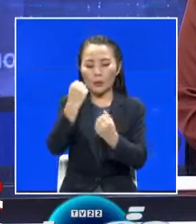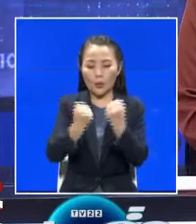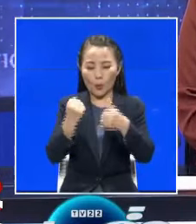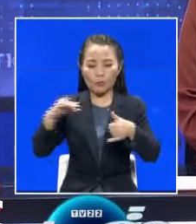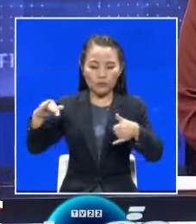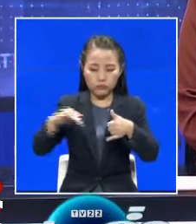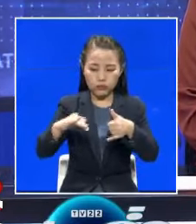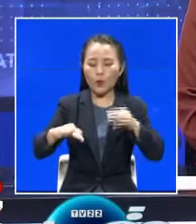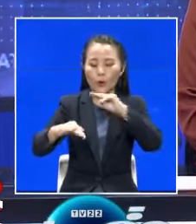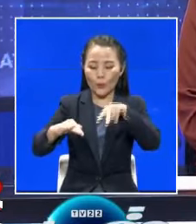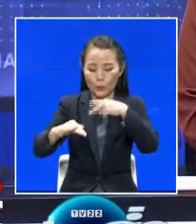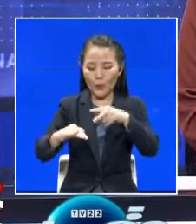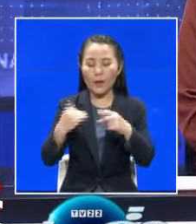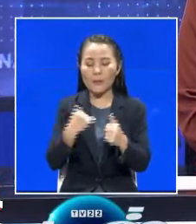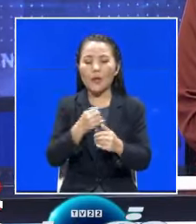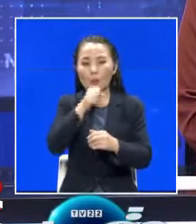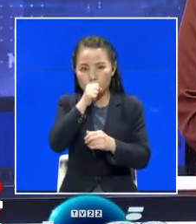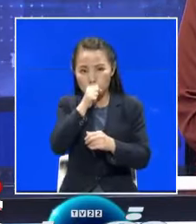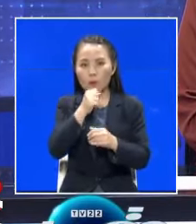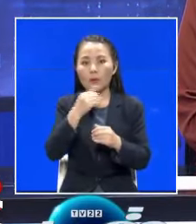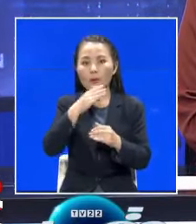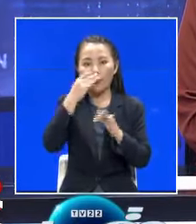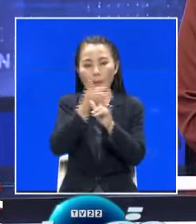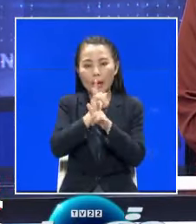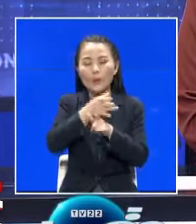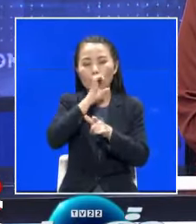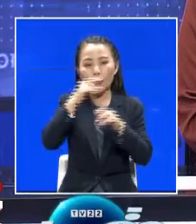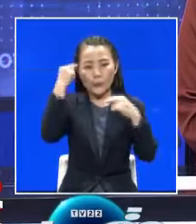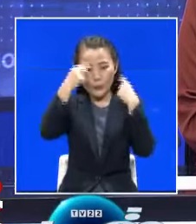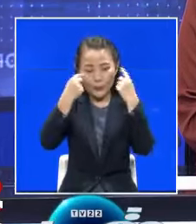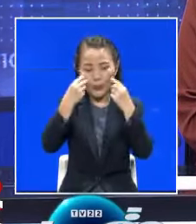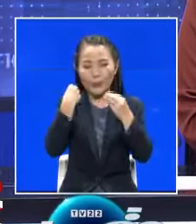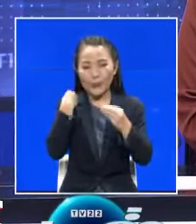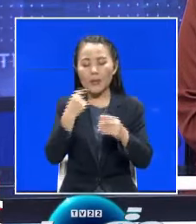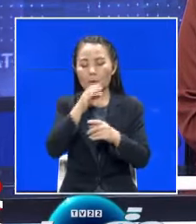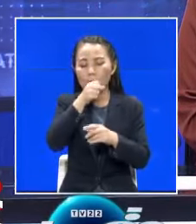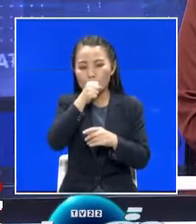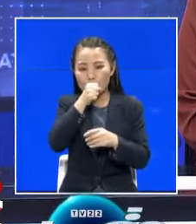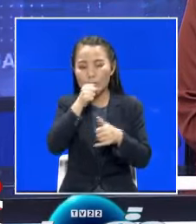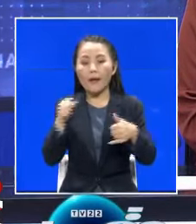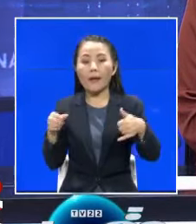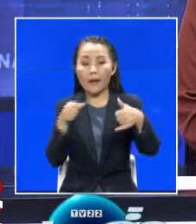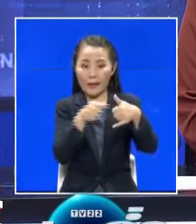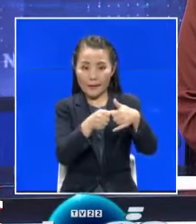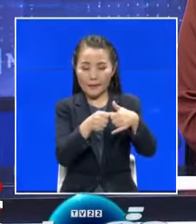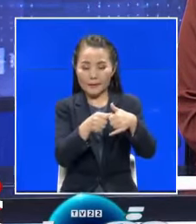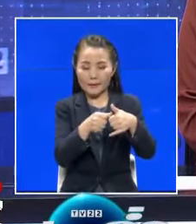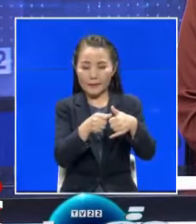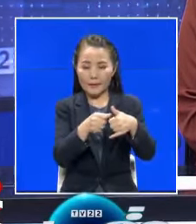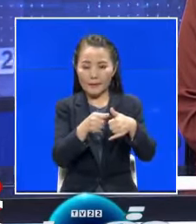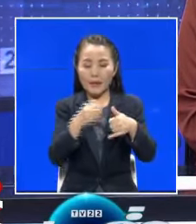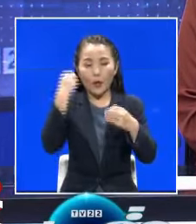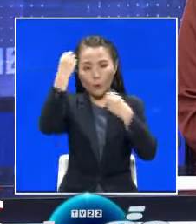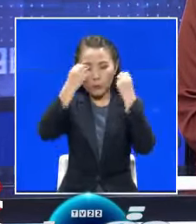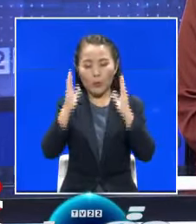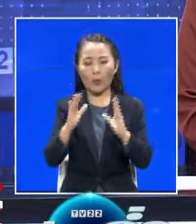นเมาแล้วขับวัดปริมาณแอลกอฮอล์ปรากฏว่าในระหว่างที่กำลังเอาเครื่องตรวจวัดเนี่ยไปวัดปริมาณแอลกอฮอล์